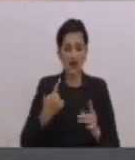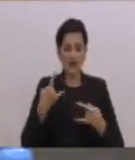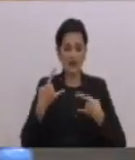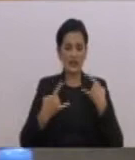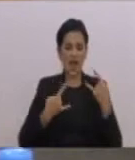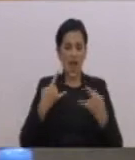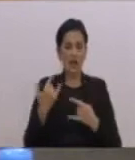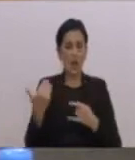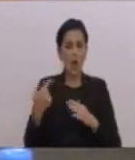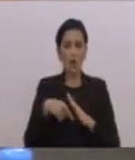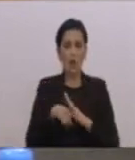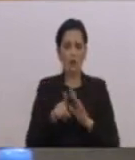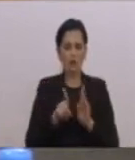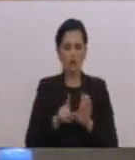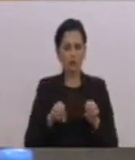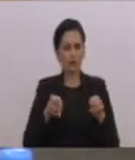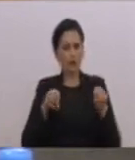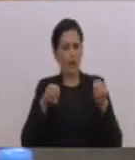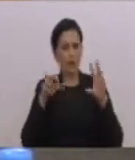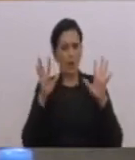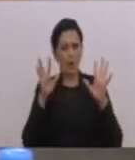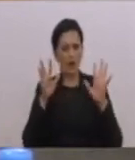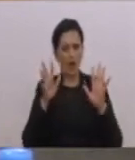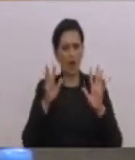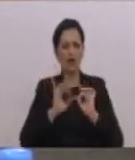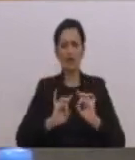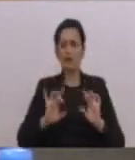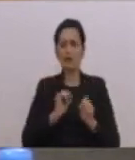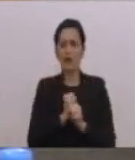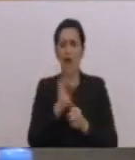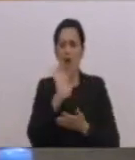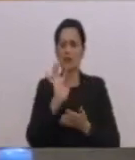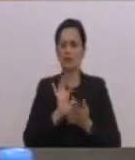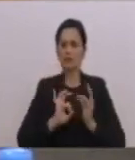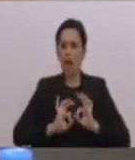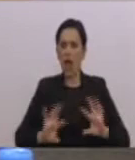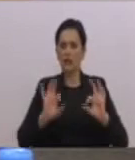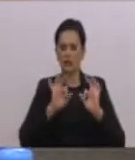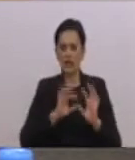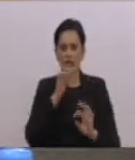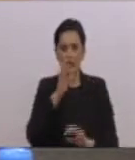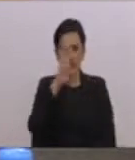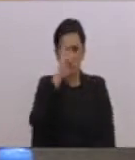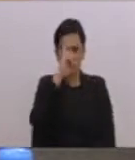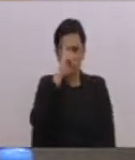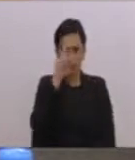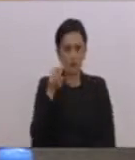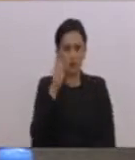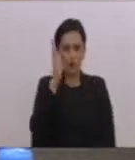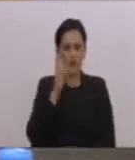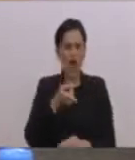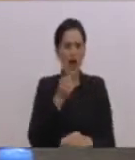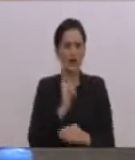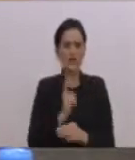მიერ ესეთი ბობოქარი გადმოცემით გაკეთდა განცხადება, თითქოს სახელმწიფო აპირებს